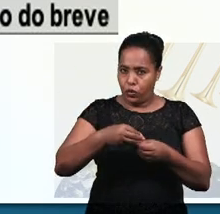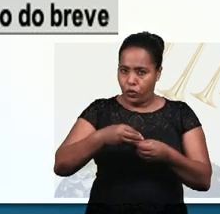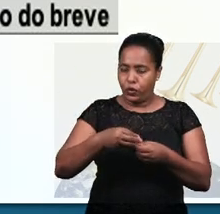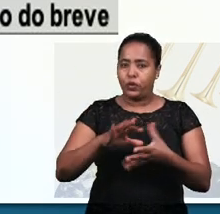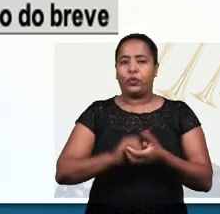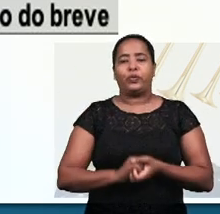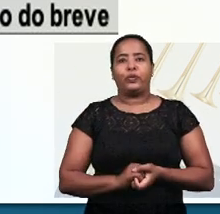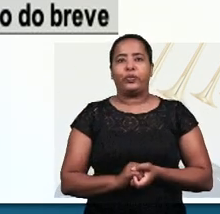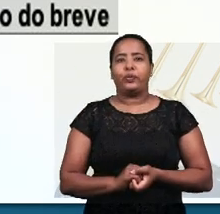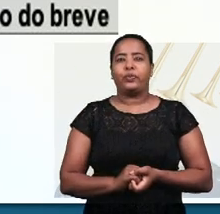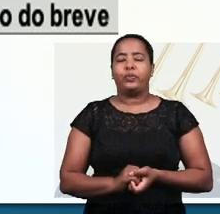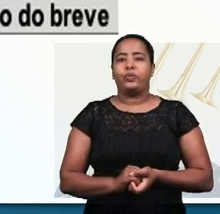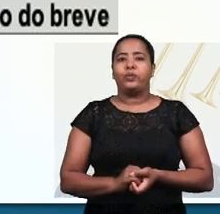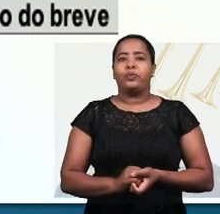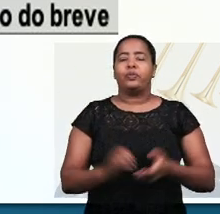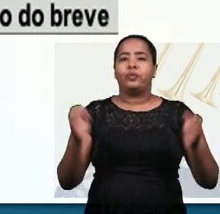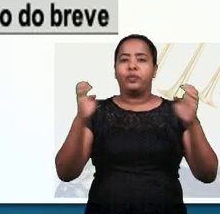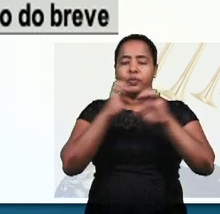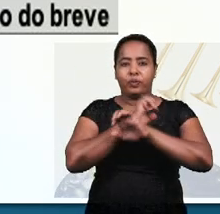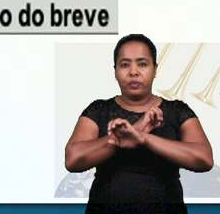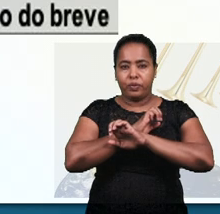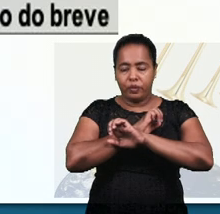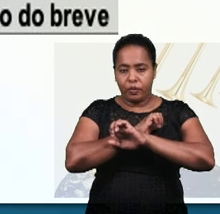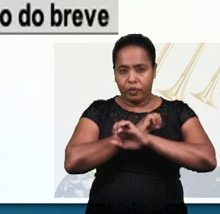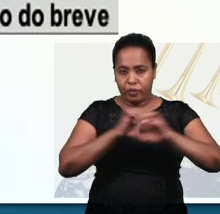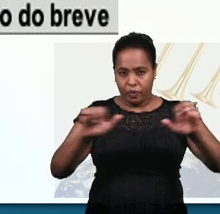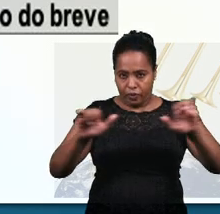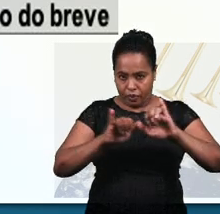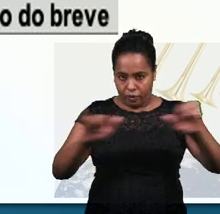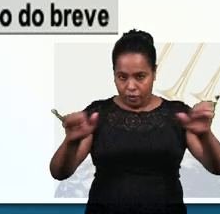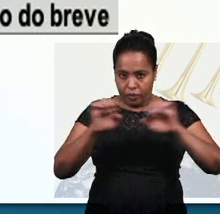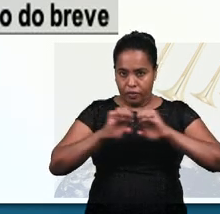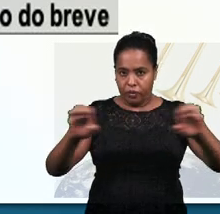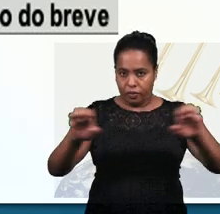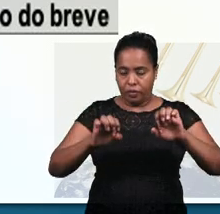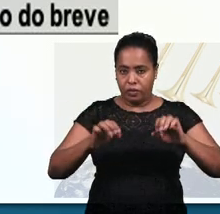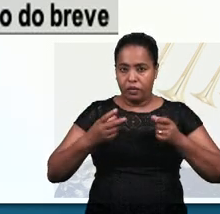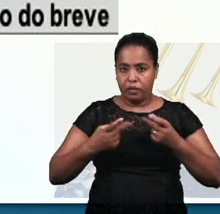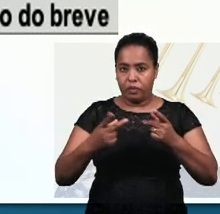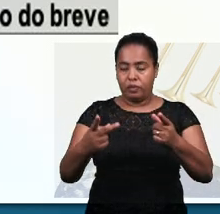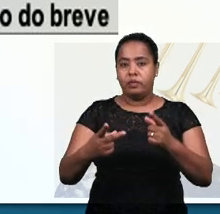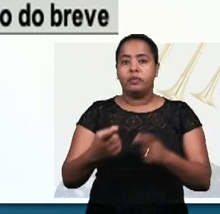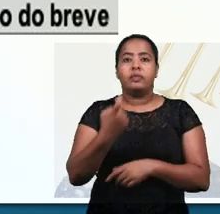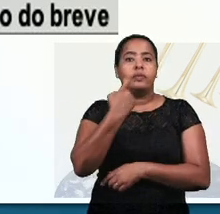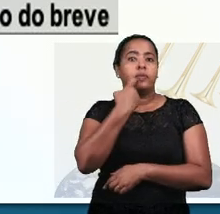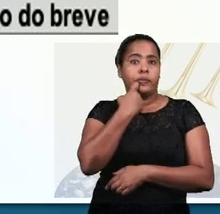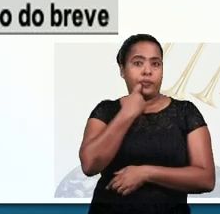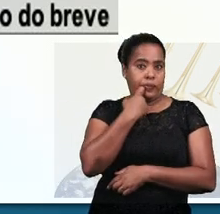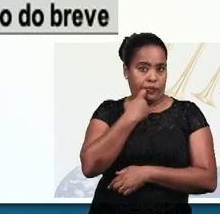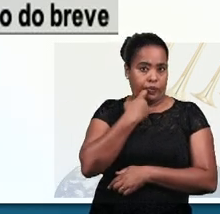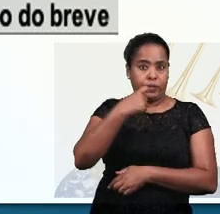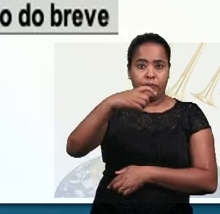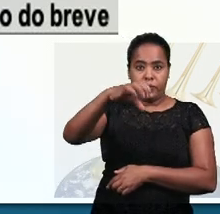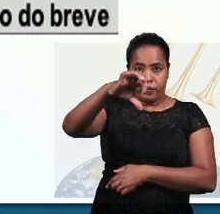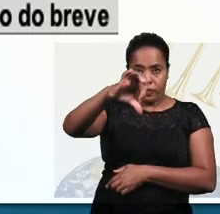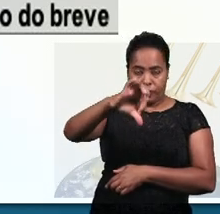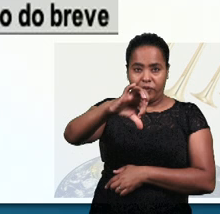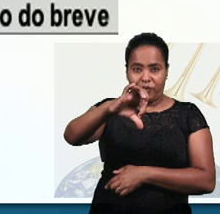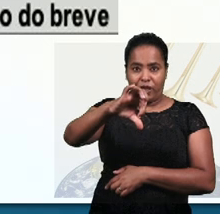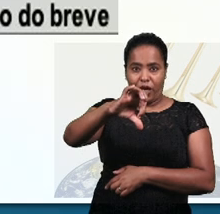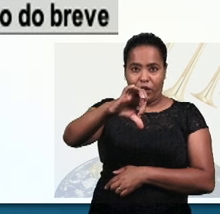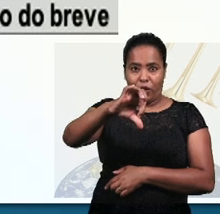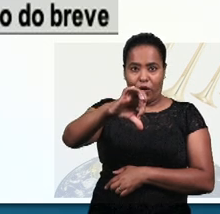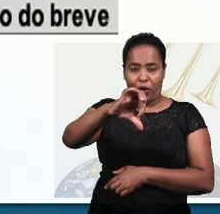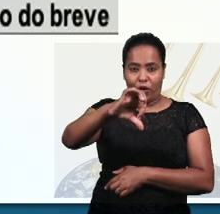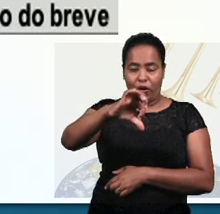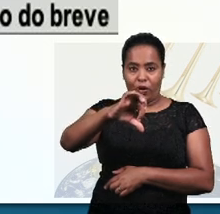dans la circulaire, le programme En annonçant l'Évangile éternel, il est transmis le vendredi à 21h dans notre